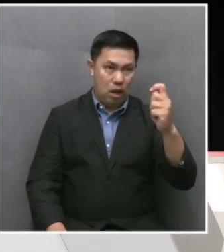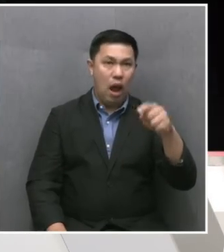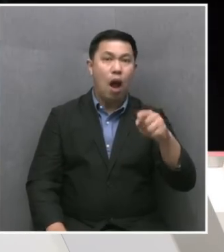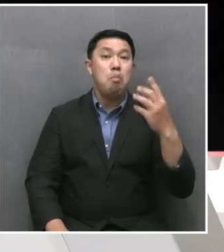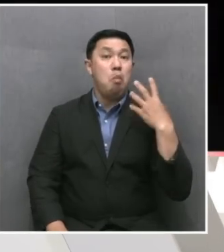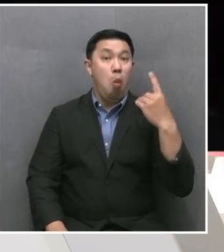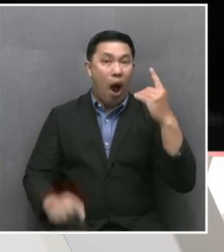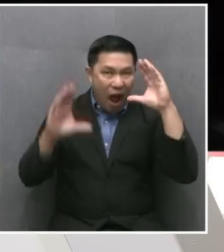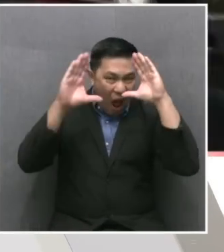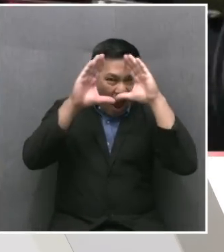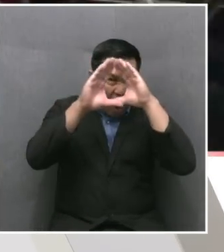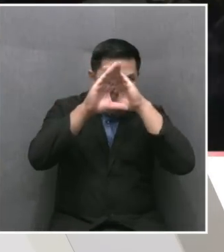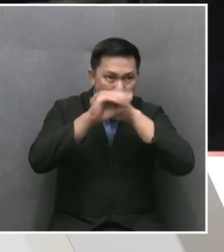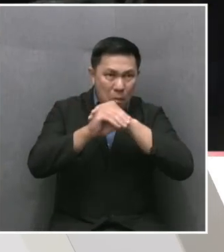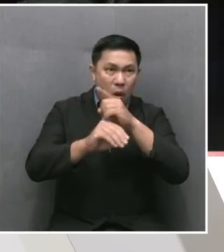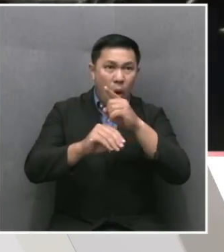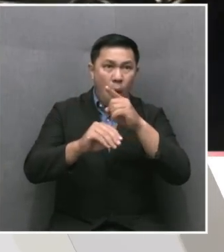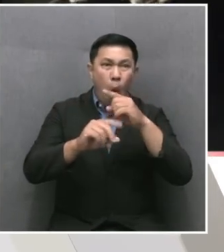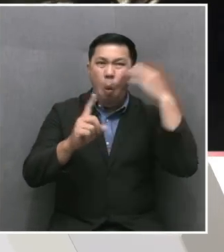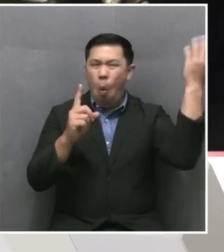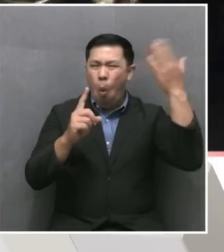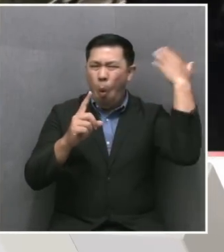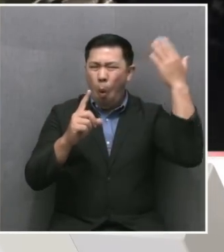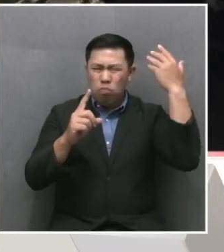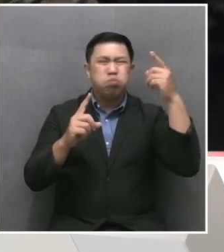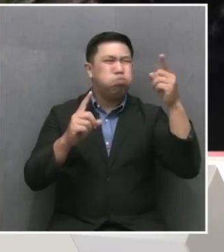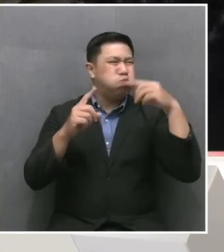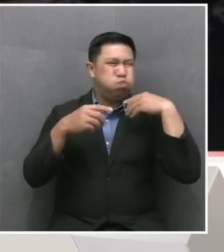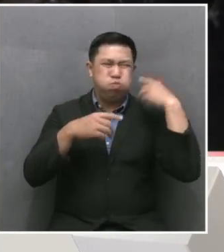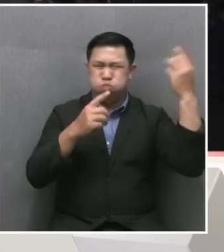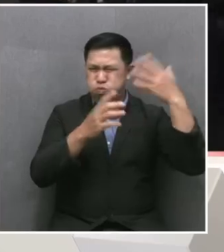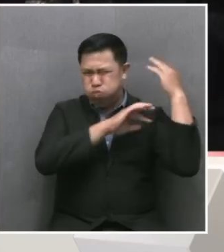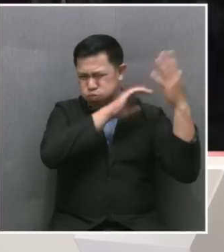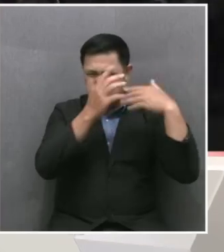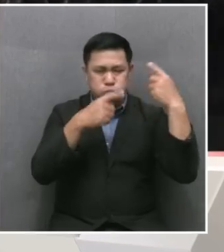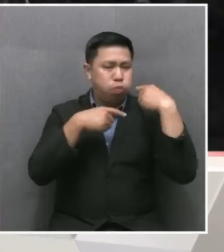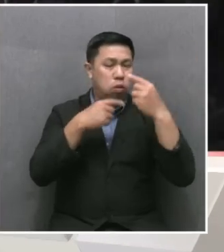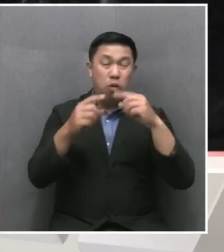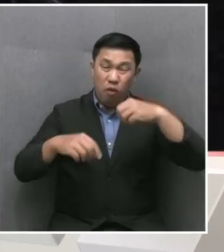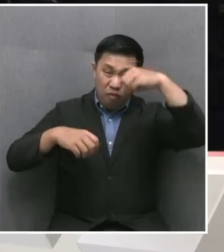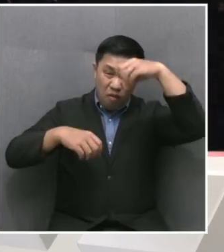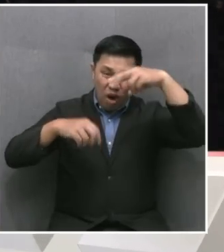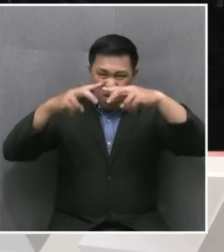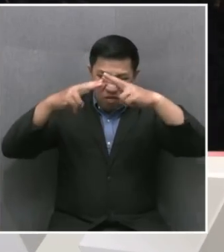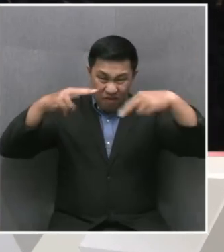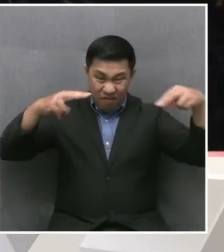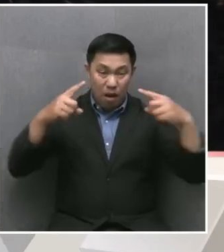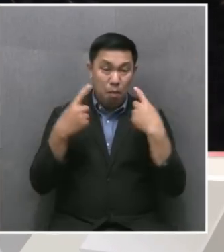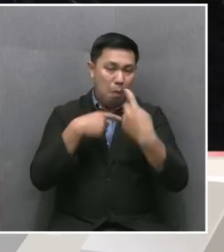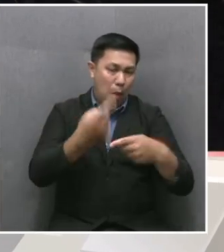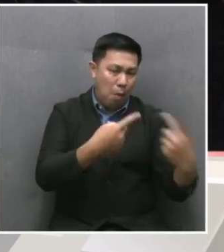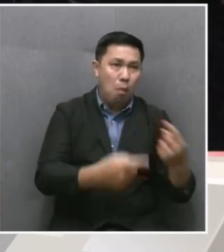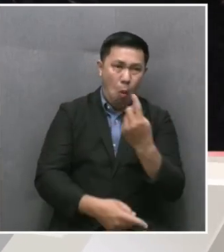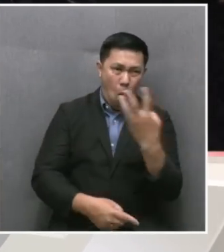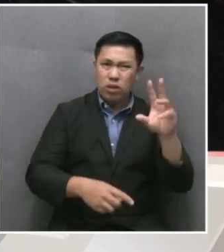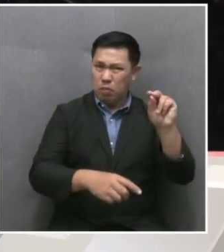คืนที่ผ่านมานะคะสาไฟฟ้าหักโค่นกว่า 30ต้นกระทบการจราจรของชาวบ้านนะคะซึ่งล่าสุดเนี่ยก็มีการปิดการ